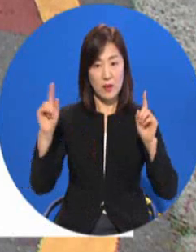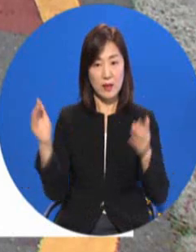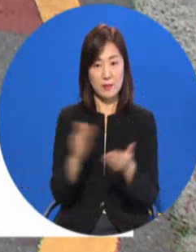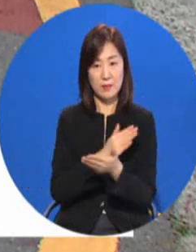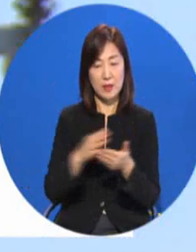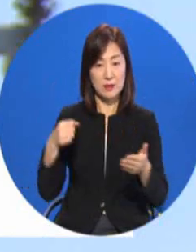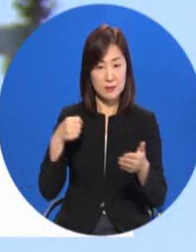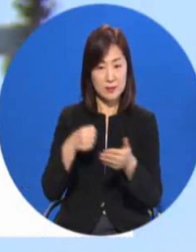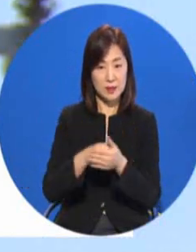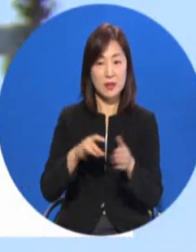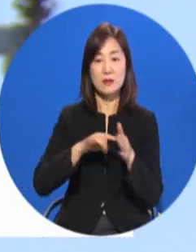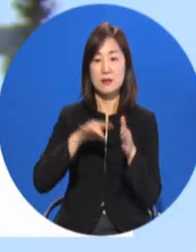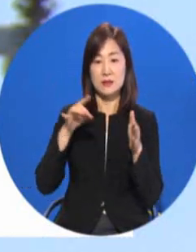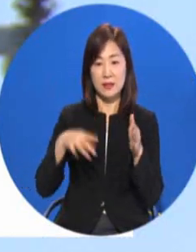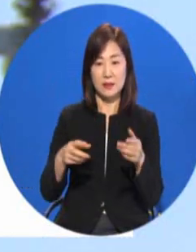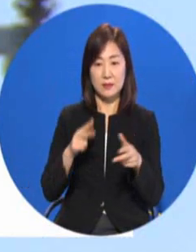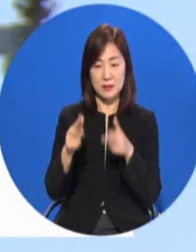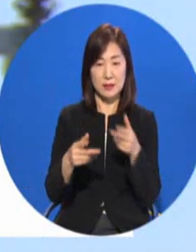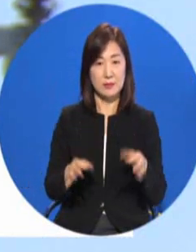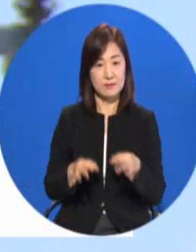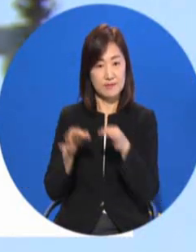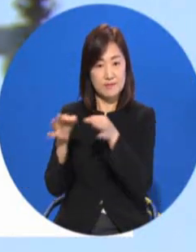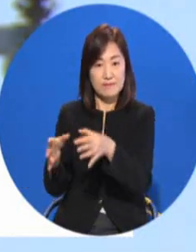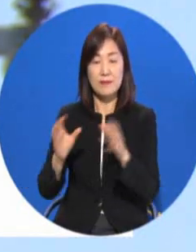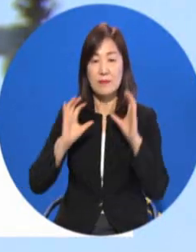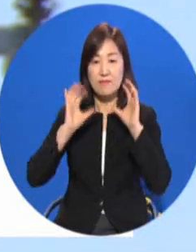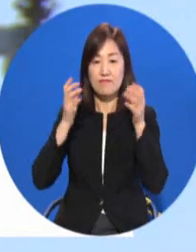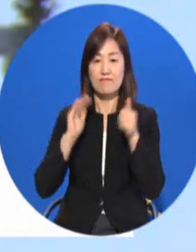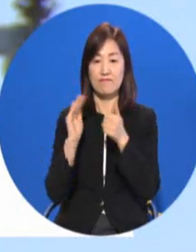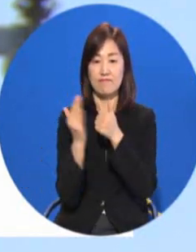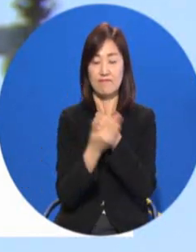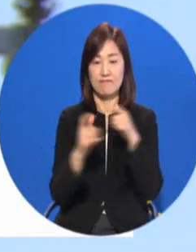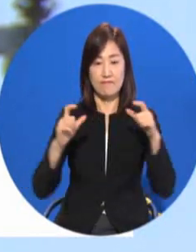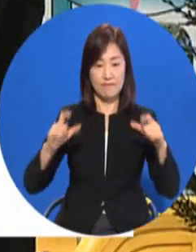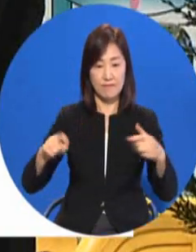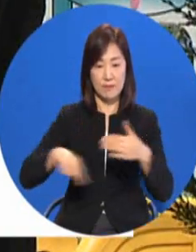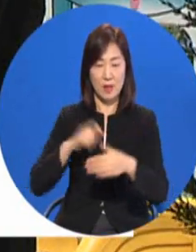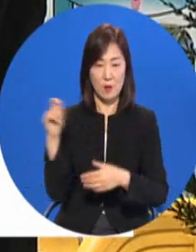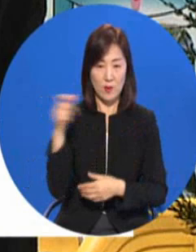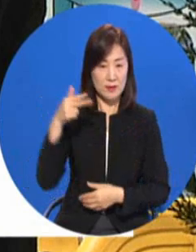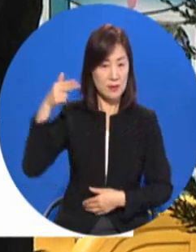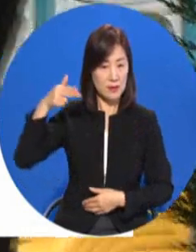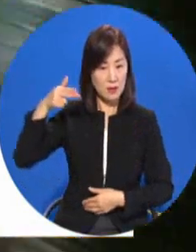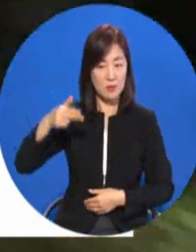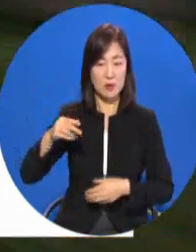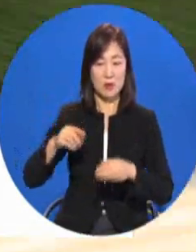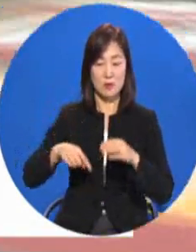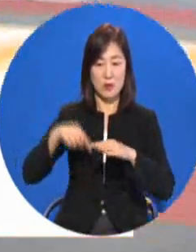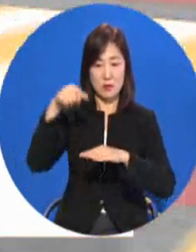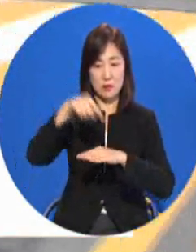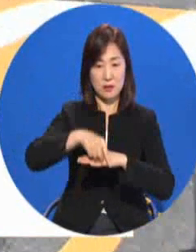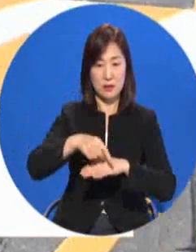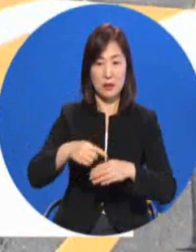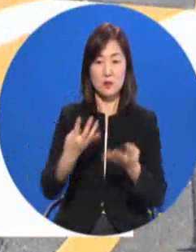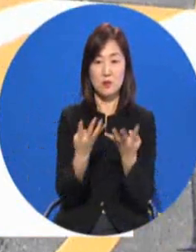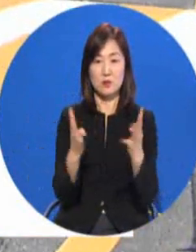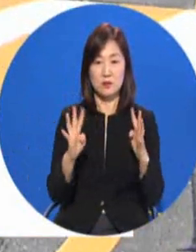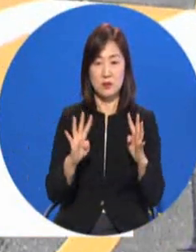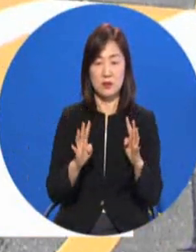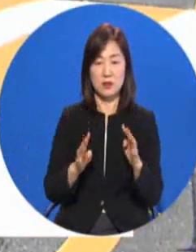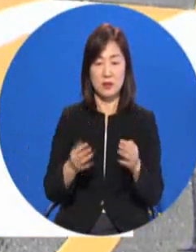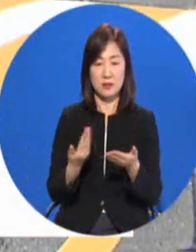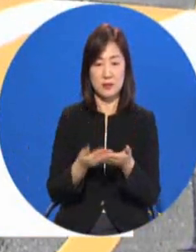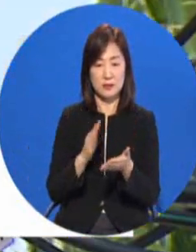특별교부세 와 사업비를 들여 어린이 보호구역을 중심으로 과소 카메라와 횡단보도 울타리 설치 등 시설